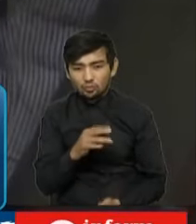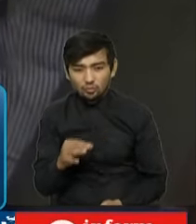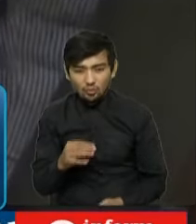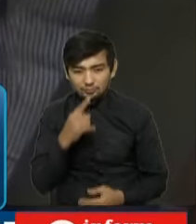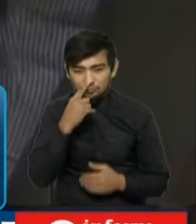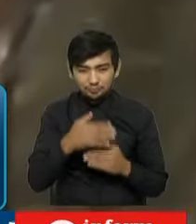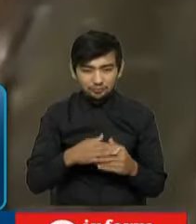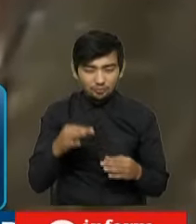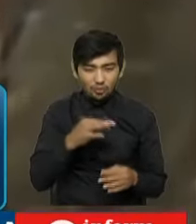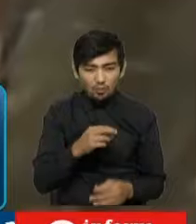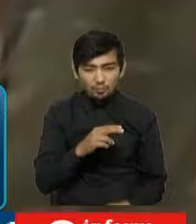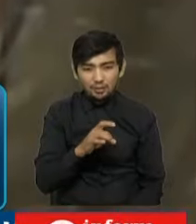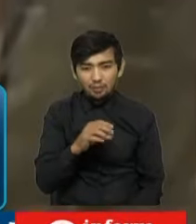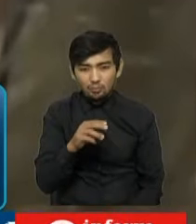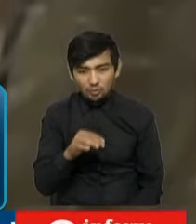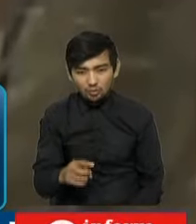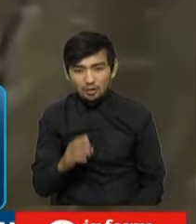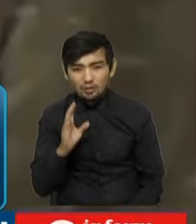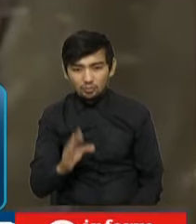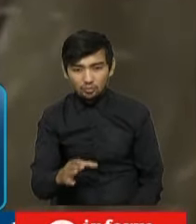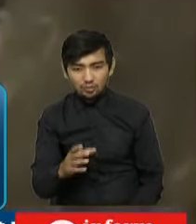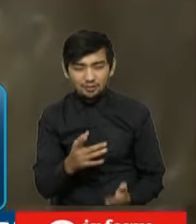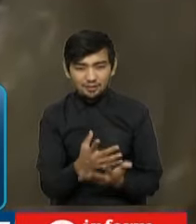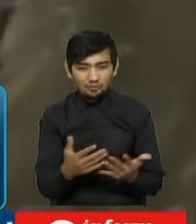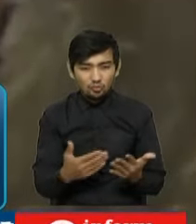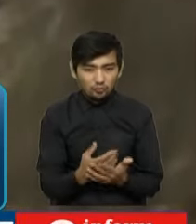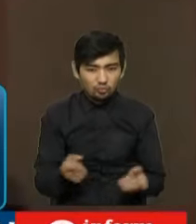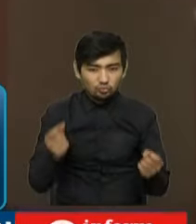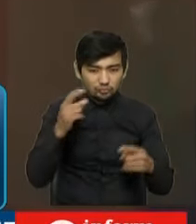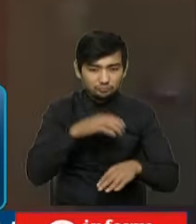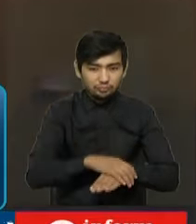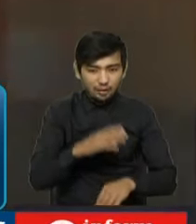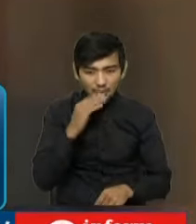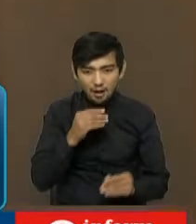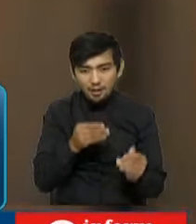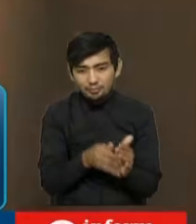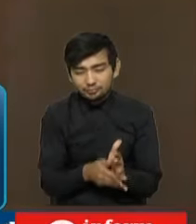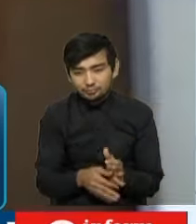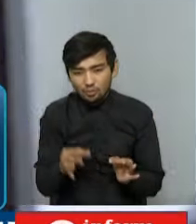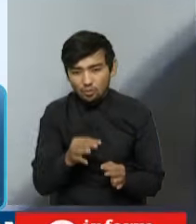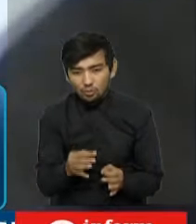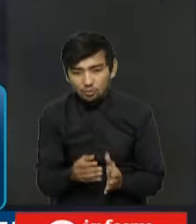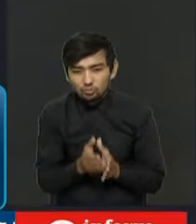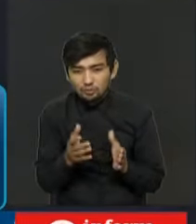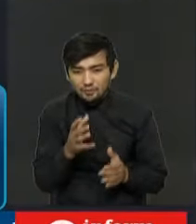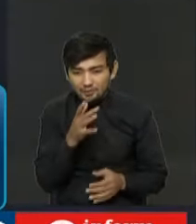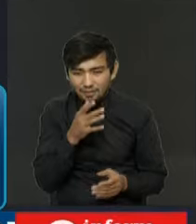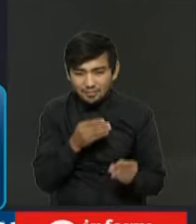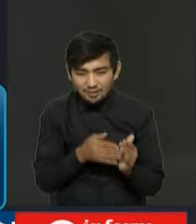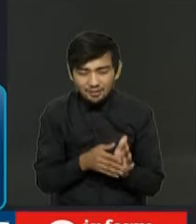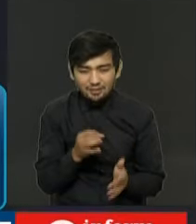грядущие препоны, найдут способы обнаружить информацию, правда, затратив при этом чуть больше времени и ресурсов. Анастасия